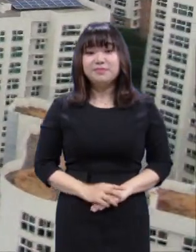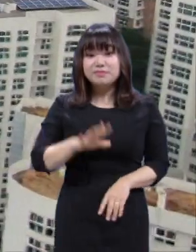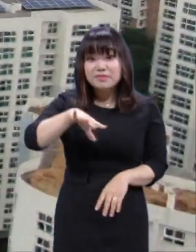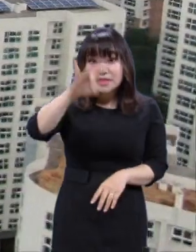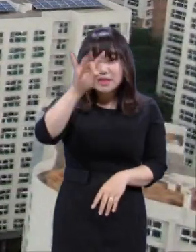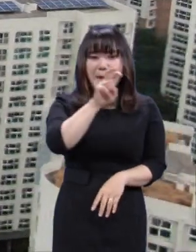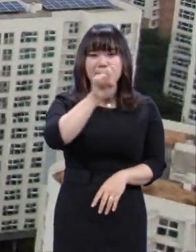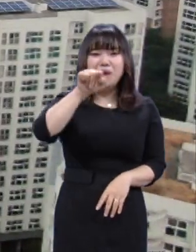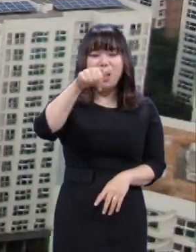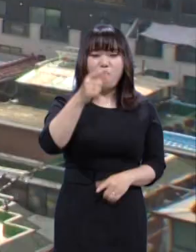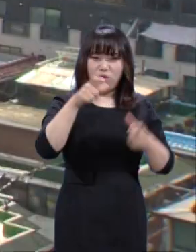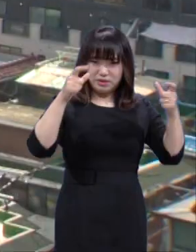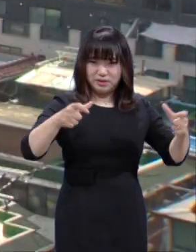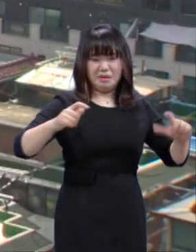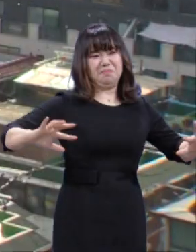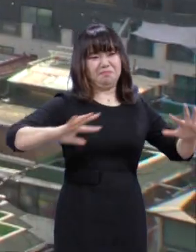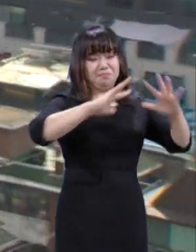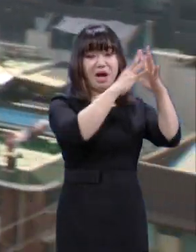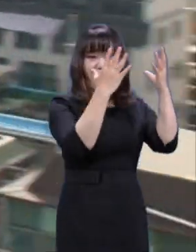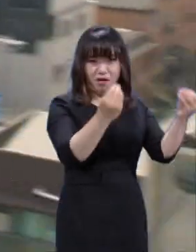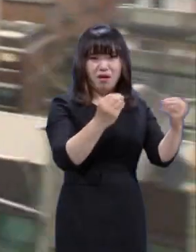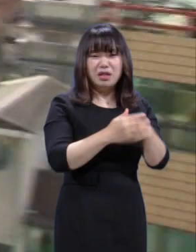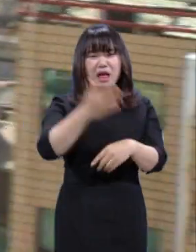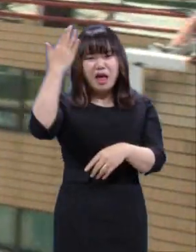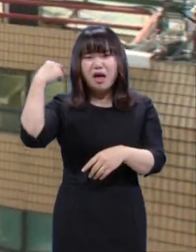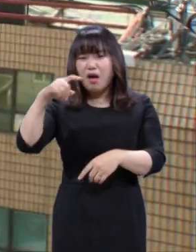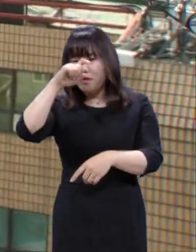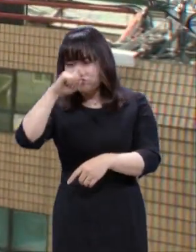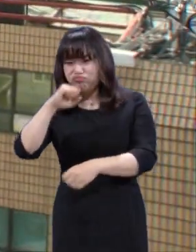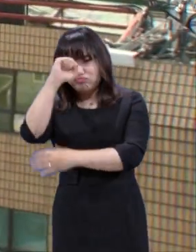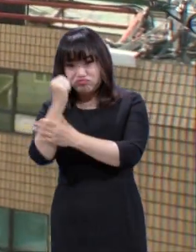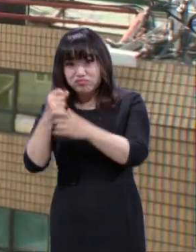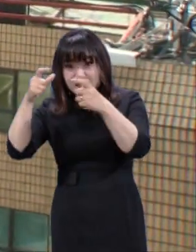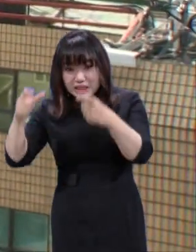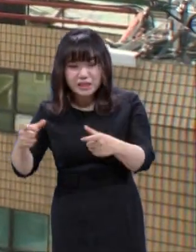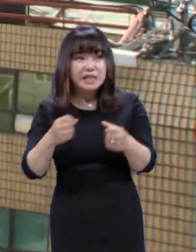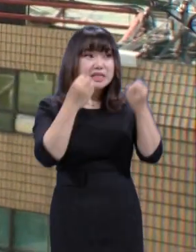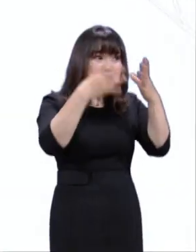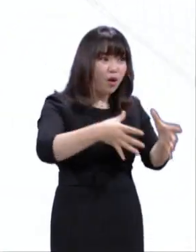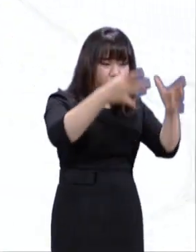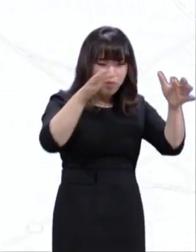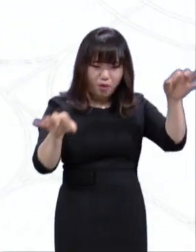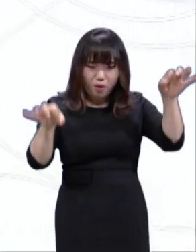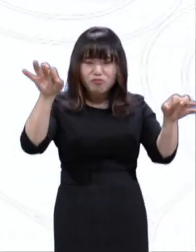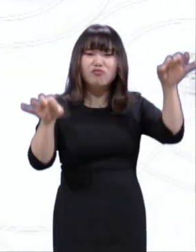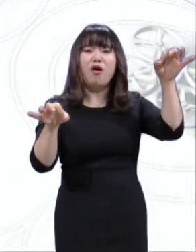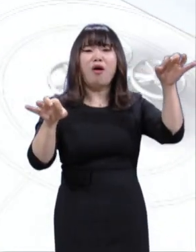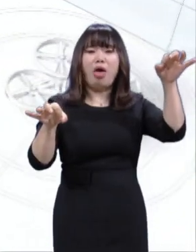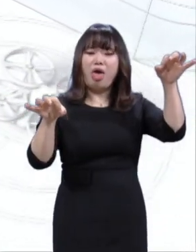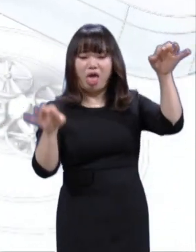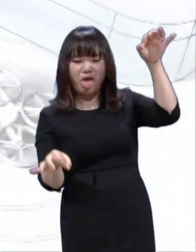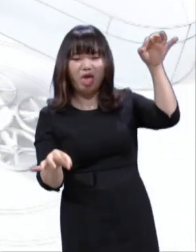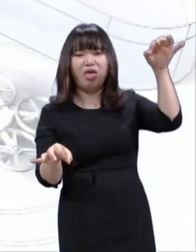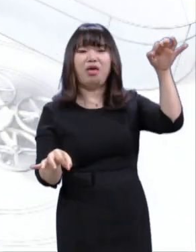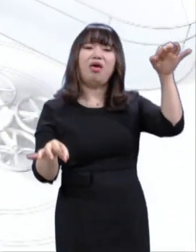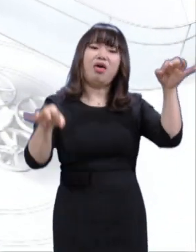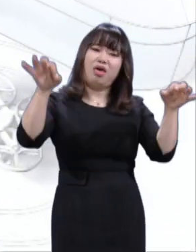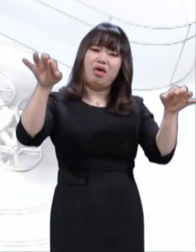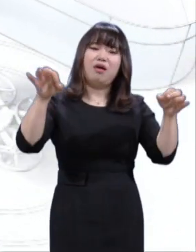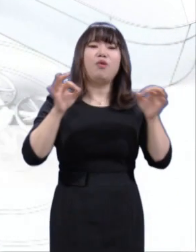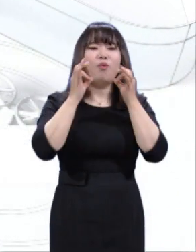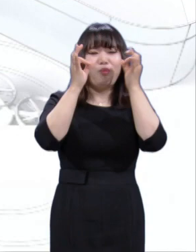먼저 마곡지구가 개발됐지만 구도심과 신도심의 균형 발전이 필요한 강서구입니다. 송영길, 오세훈 두 후보